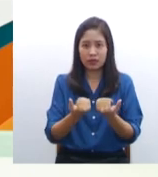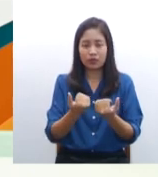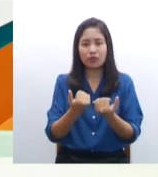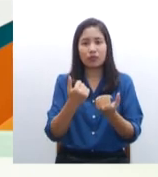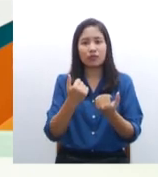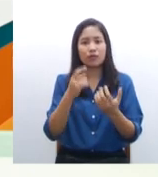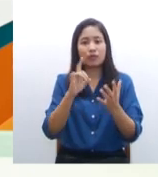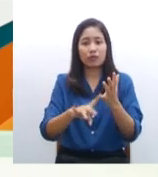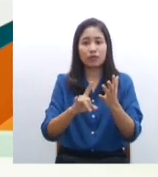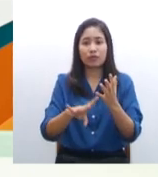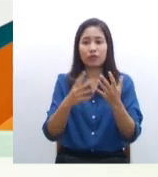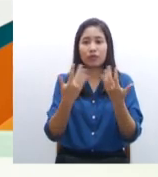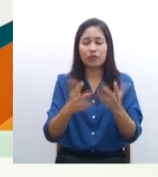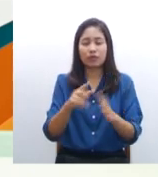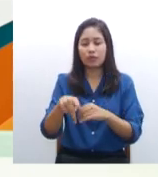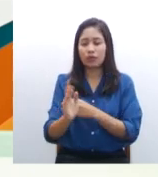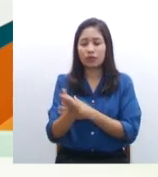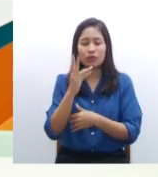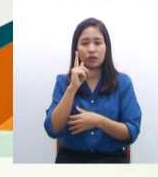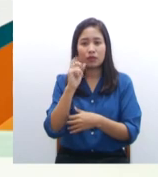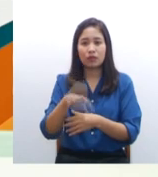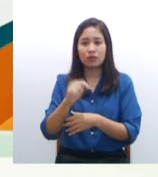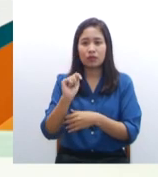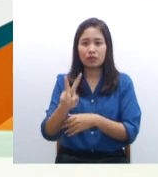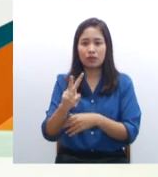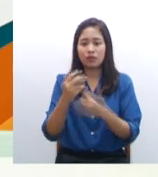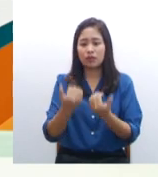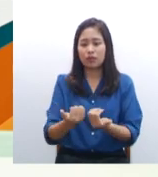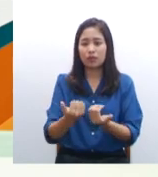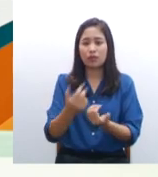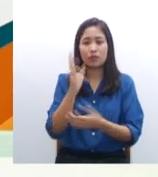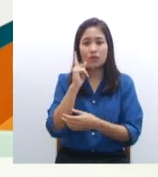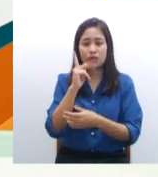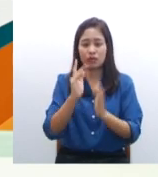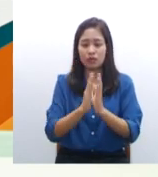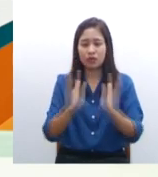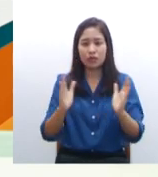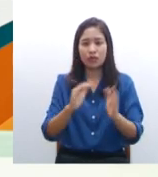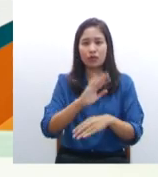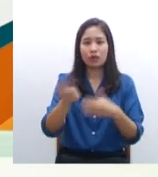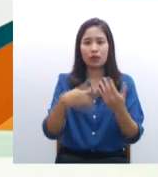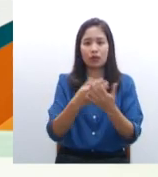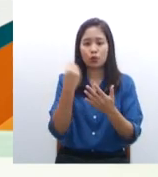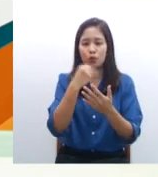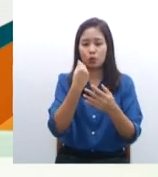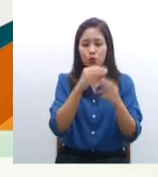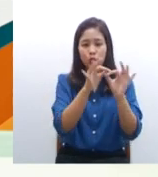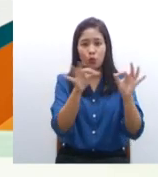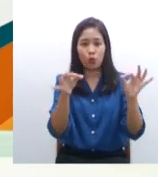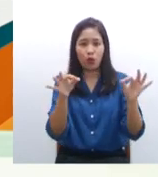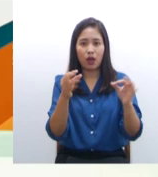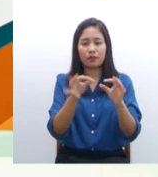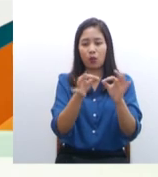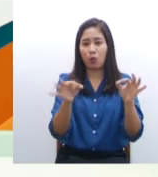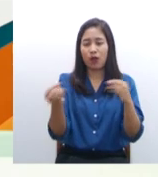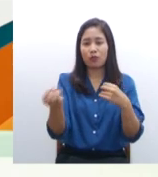งท้ายของรายการพุทธเช้าข่าวสพท.นะครับทางรายการเองต้องขอขอบคุณนะครับทุกคอมเมนต์นะครับที่ส่งรายละเอียดการ